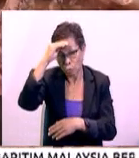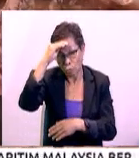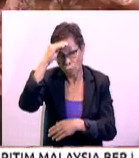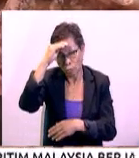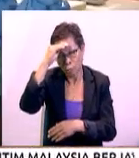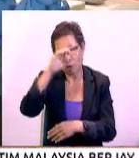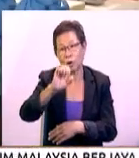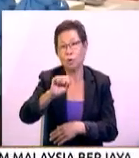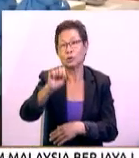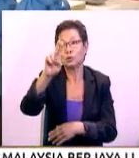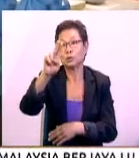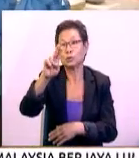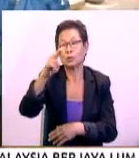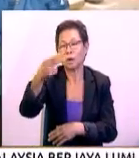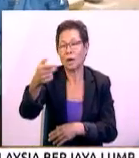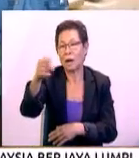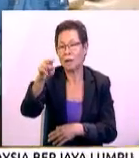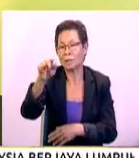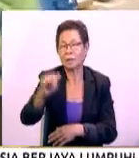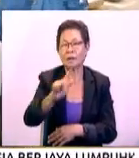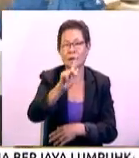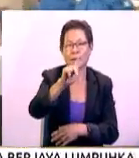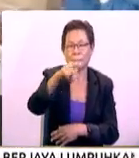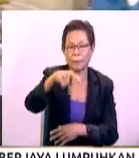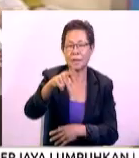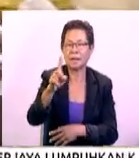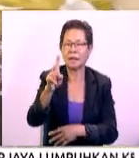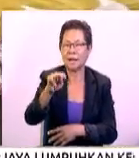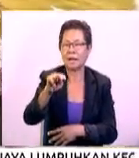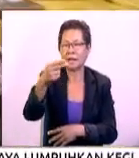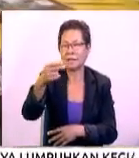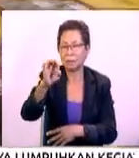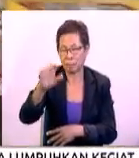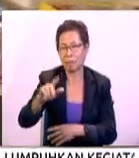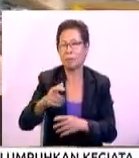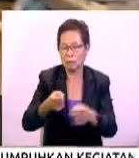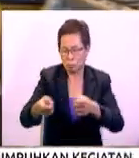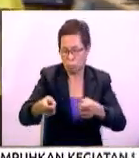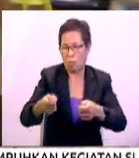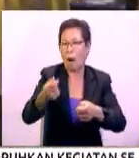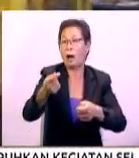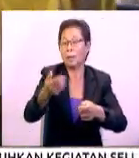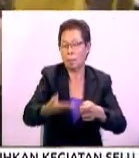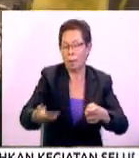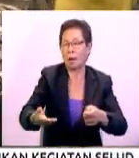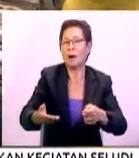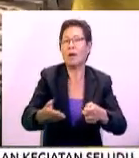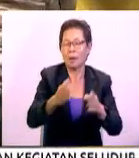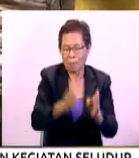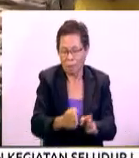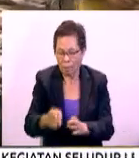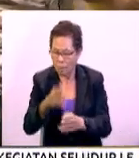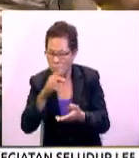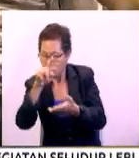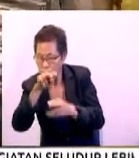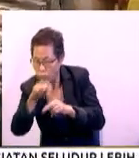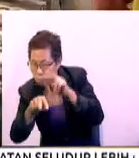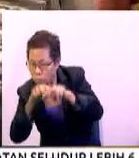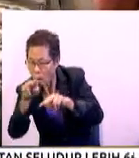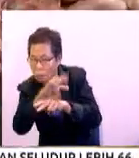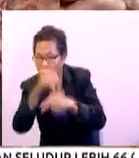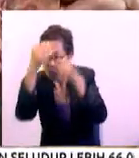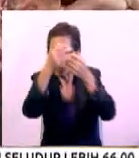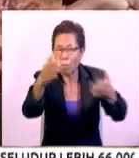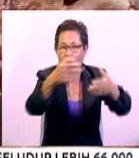Suhana Mohamad, KPDN-HEP berjaya mengawal kenaikan harga barang melalui strategi pantauan dan